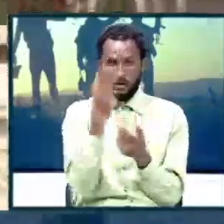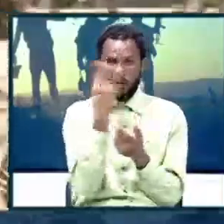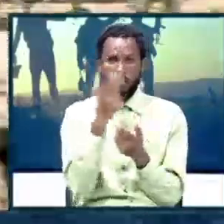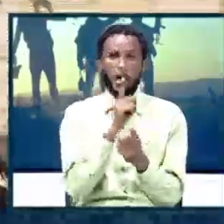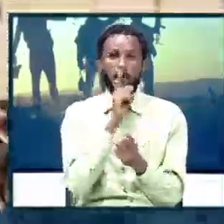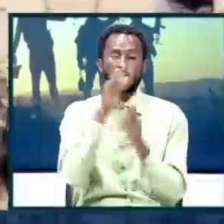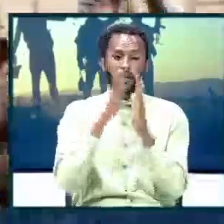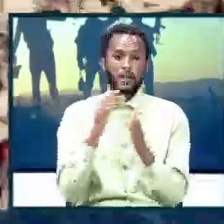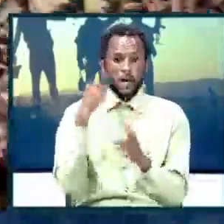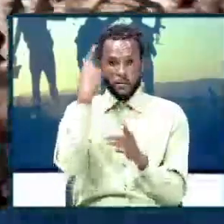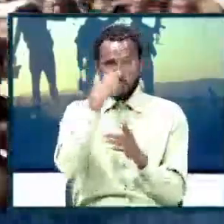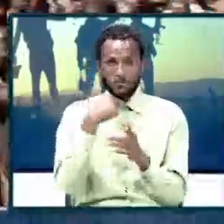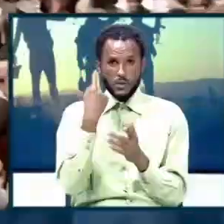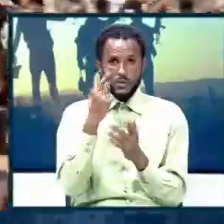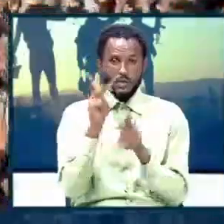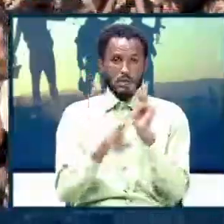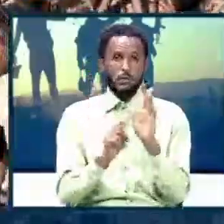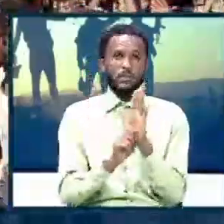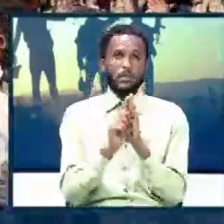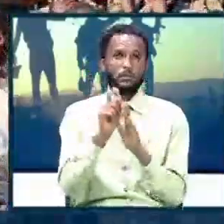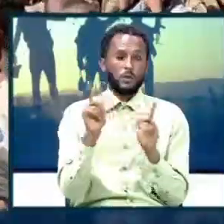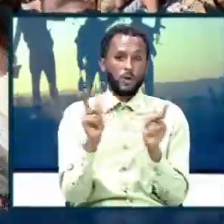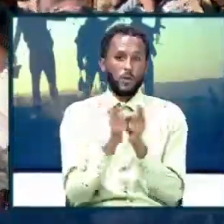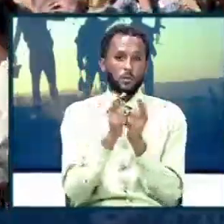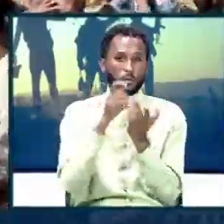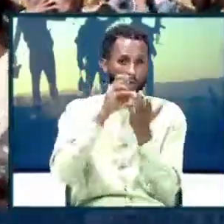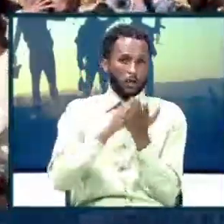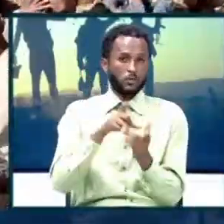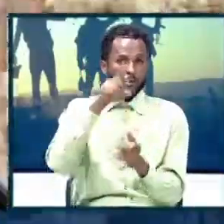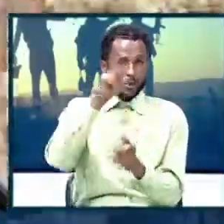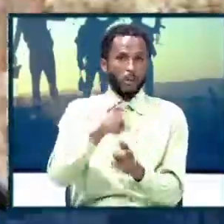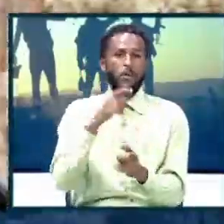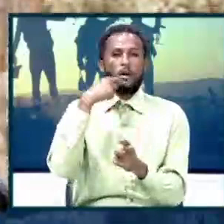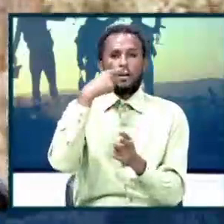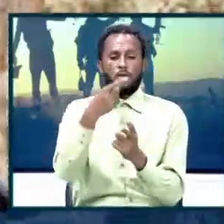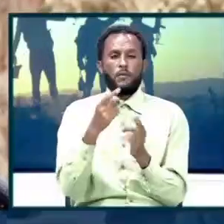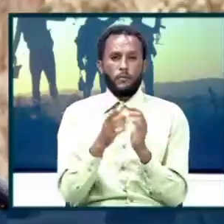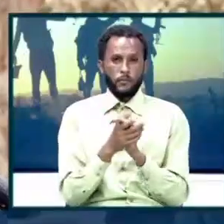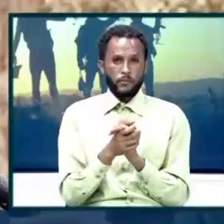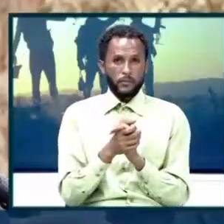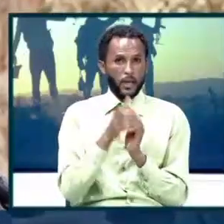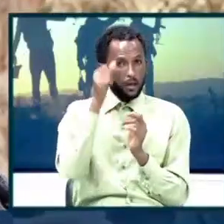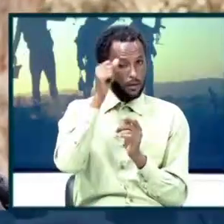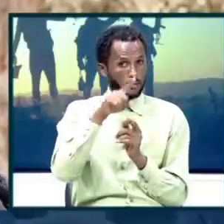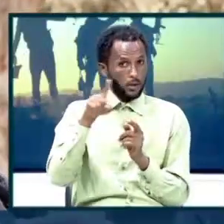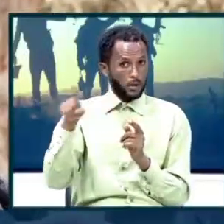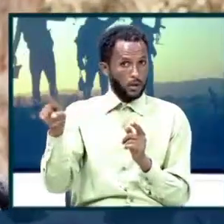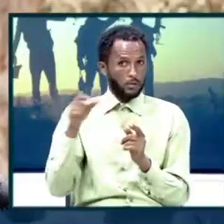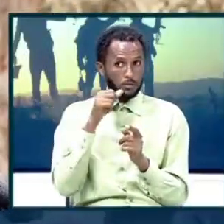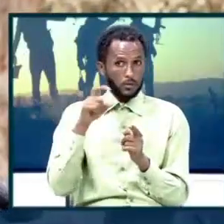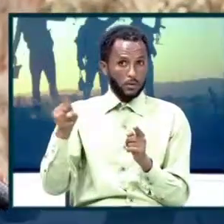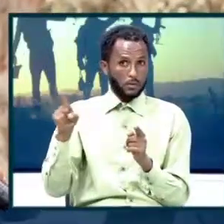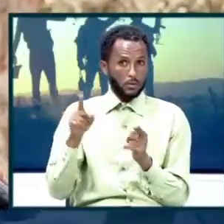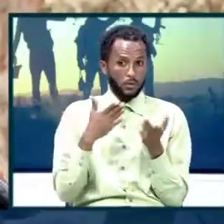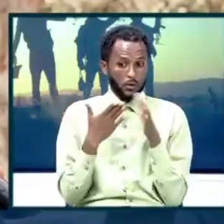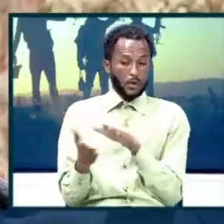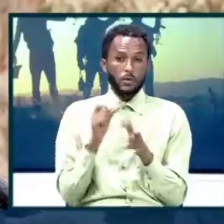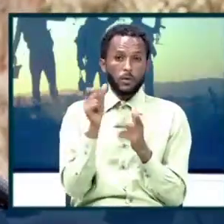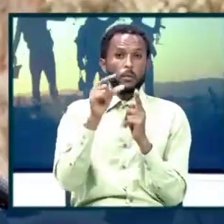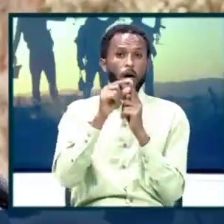ሓቀኛ ምስሊ ህዝቢ ትግራይ ብዝረኸብኩም ኣጋጣሚ ክተረጋግፁ ይግባእ ኢሎም። ንስኻትኩም እውን ሂወትኩም ከምዝህዚ ቃል